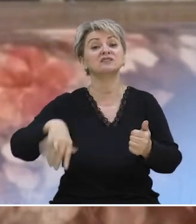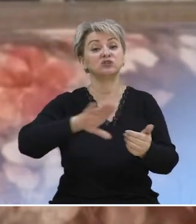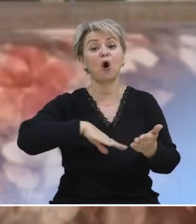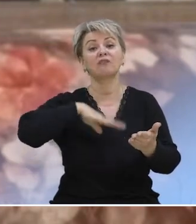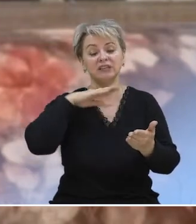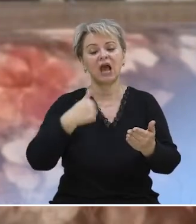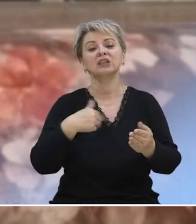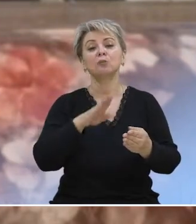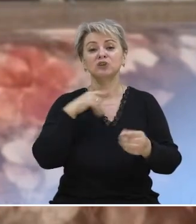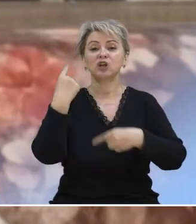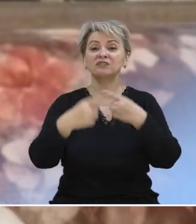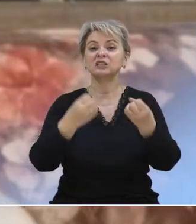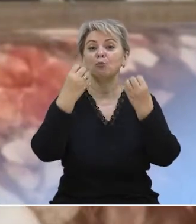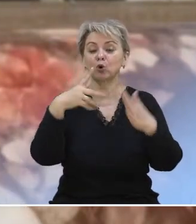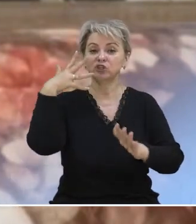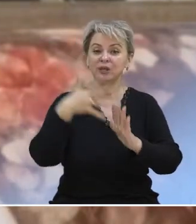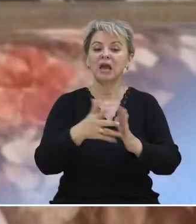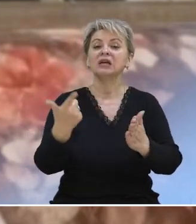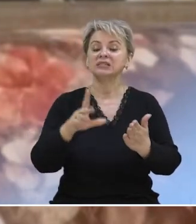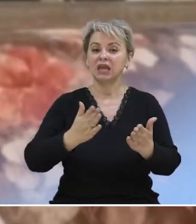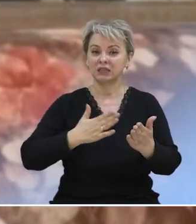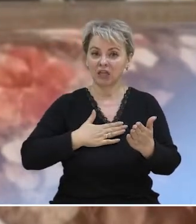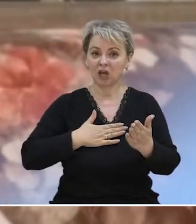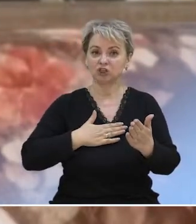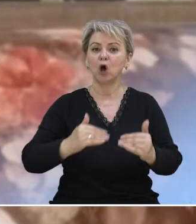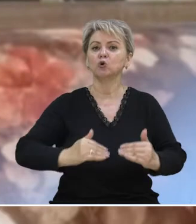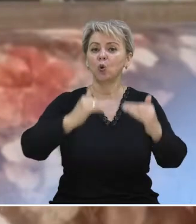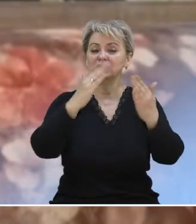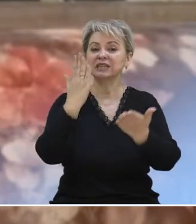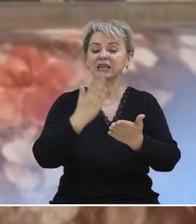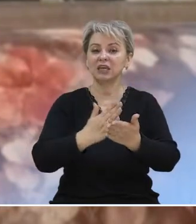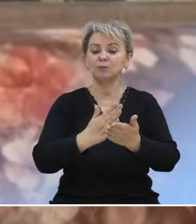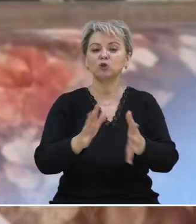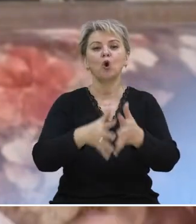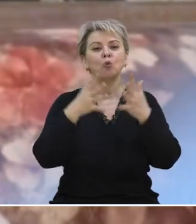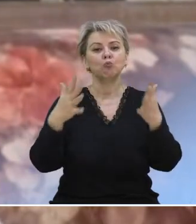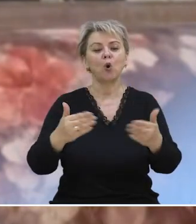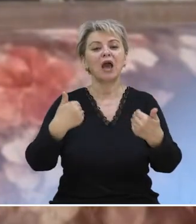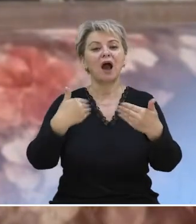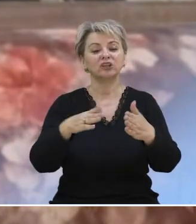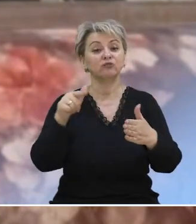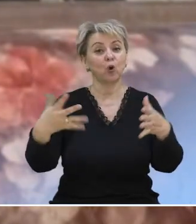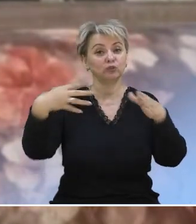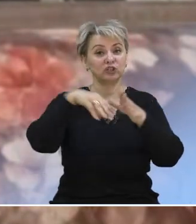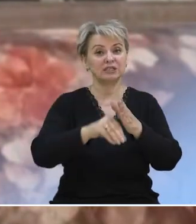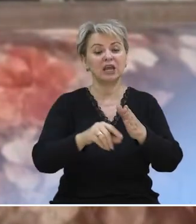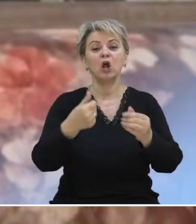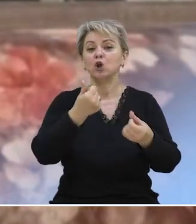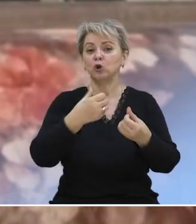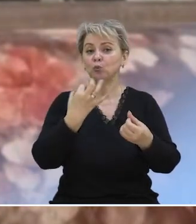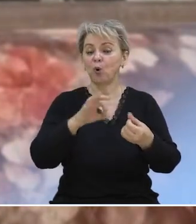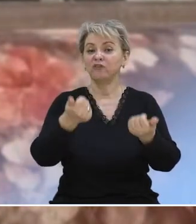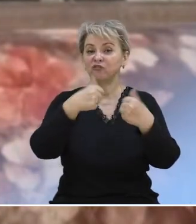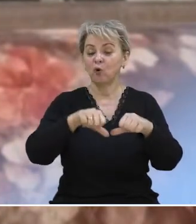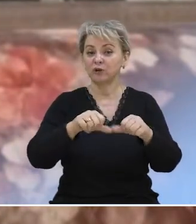в достатке. А нам, девушкам, всегда проще понять, где наши зоны роста, и мы, ну, более открыты, в том числе, для